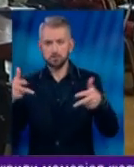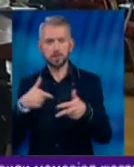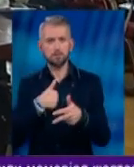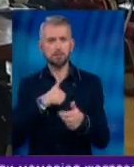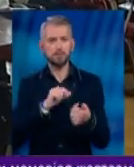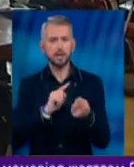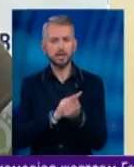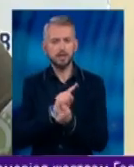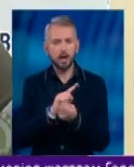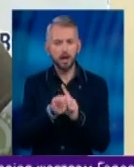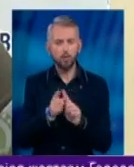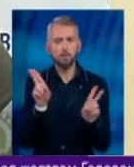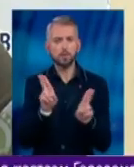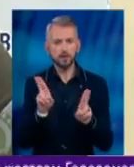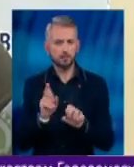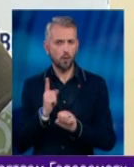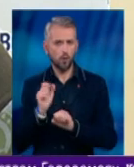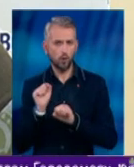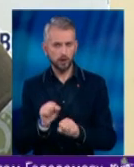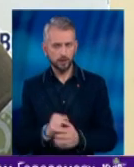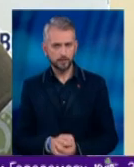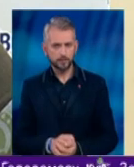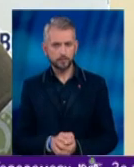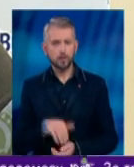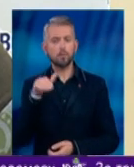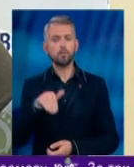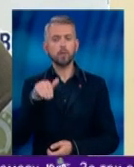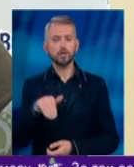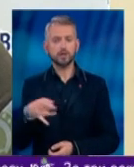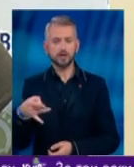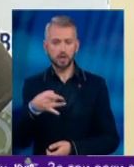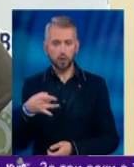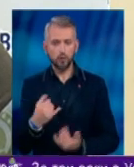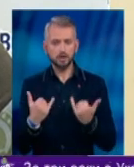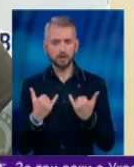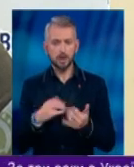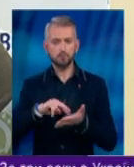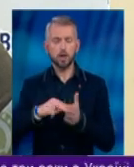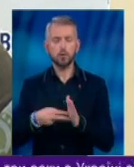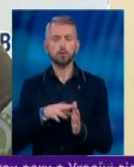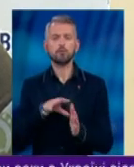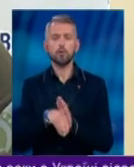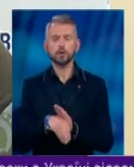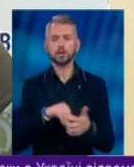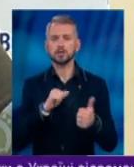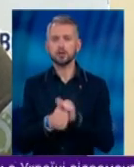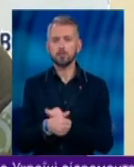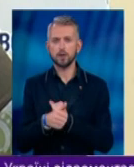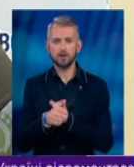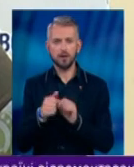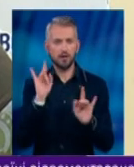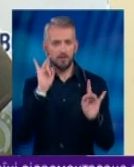міняємо і принципи охорони. Так, Подільський район зараз планує вводити замість